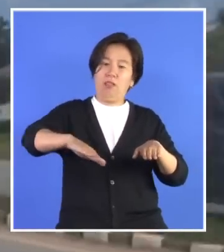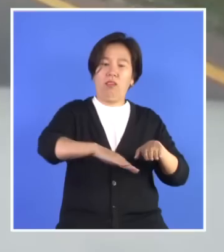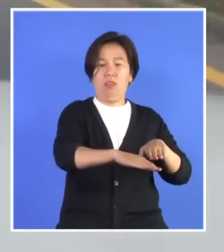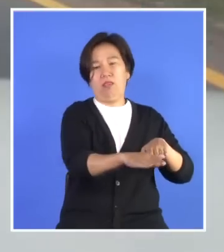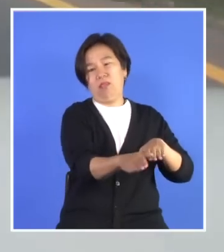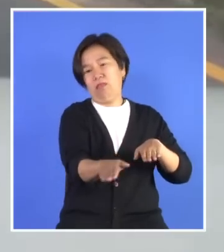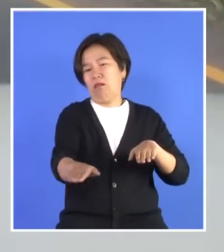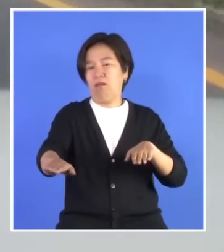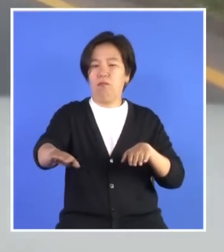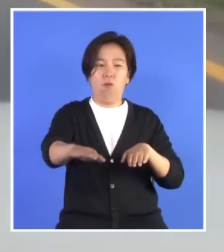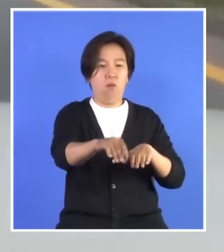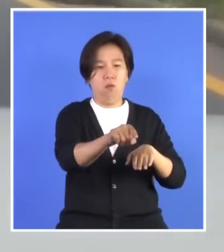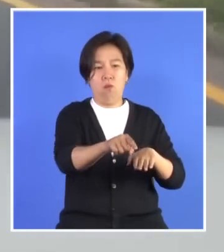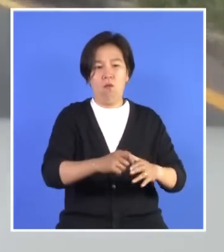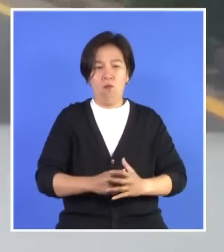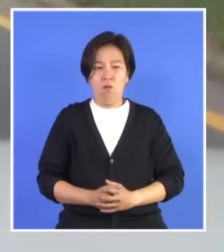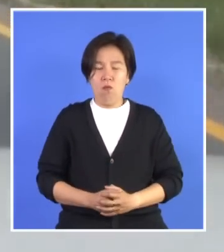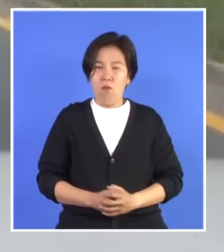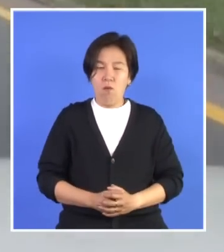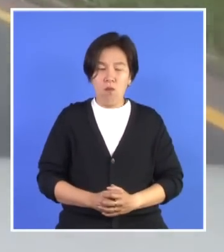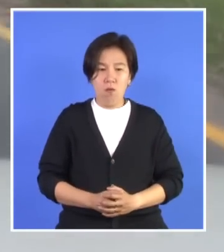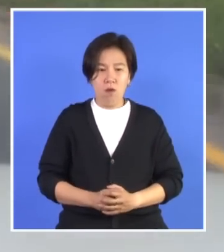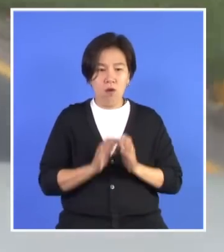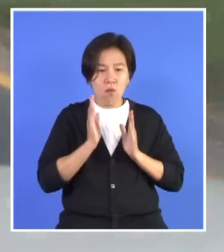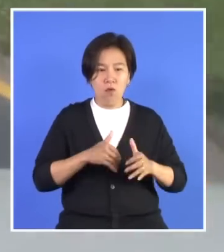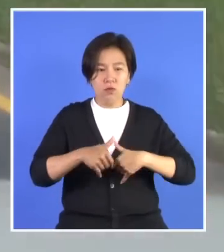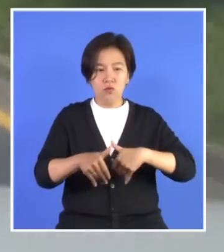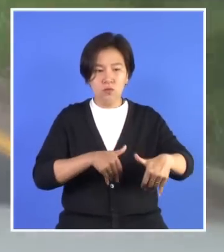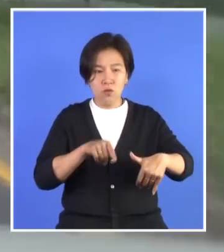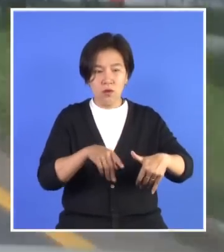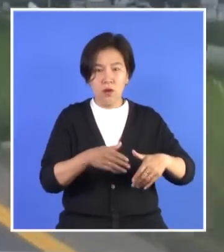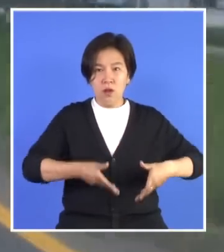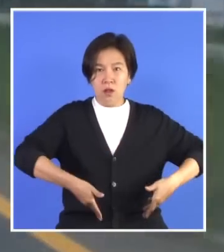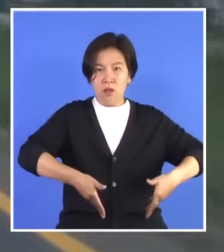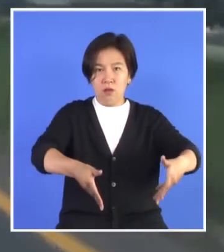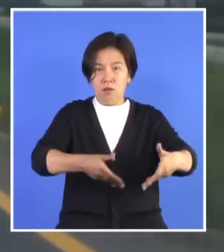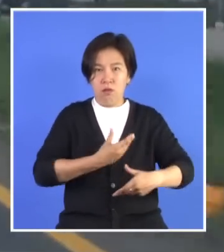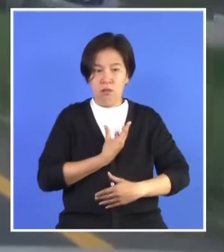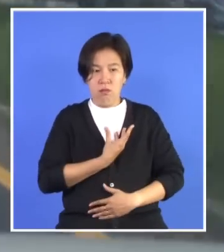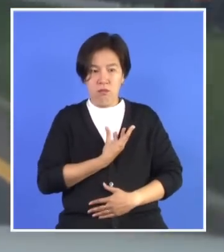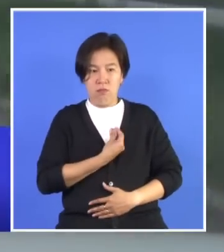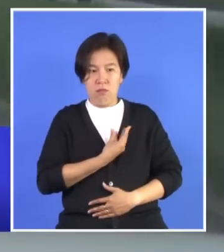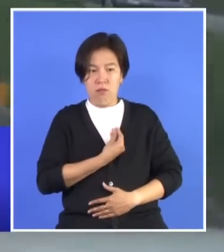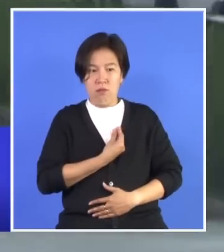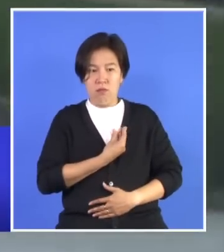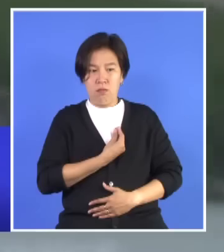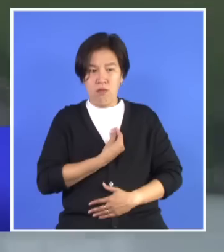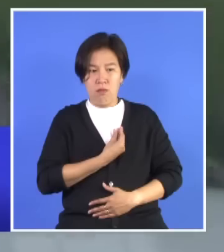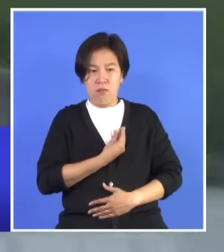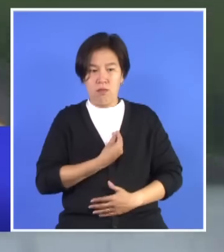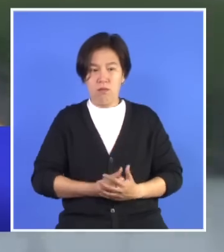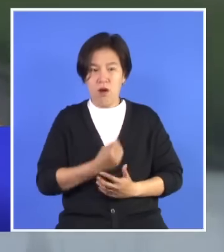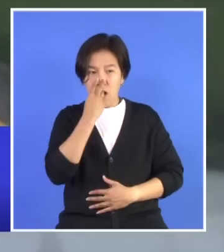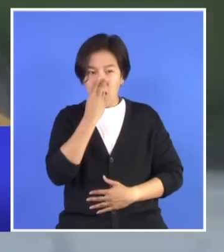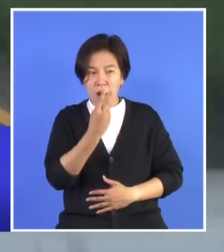หรือหนีก็ไม่รู้ฮะขับไปสภาพแบบนี้ชาวบ้านชาวช่องที่เขาใช้ทางเนี่ยเขาก็หวาดกลัวสิครับคุณสองคุณเจ ม แบบนี้ในสภา